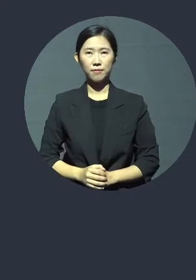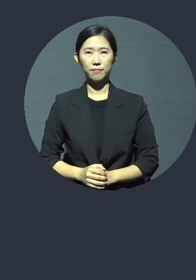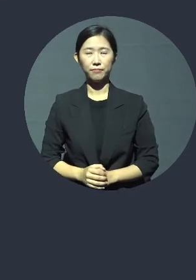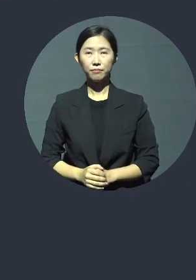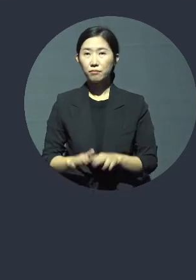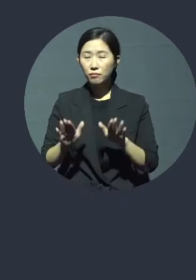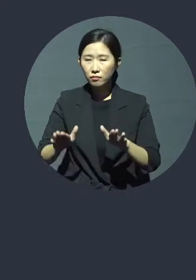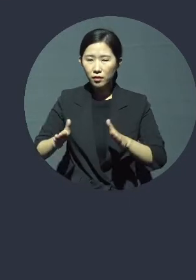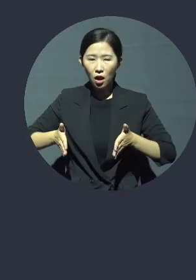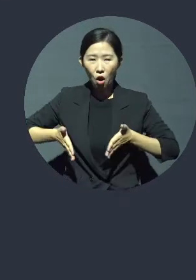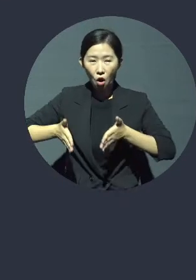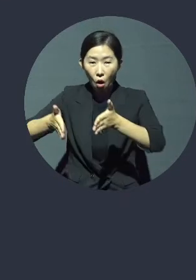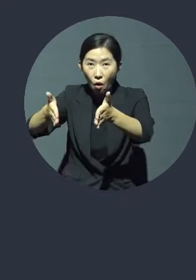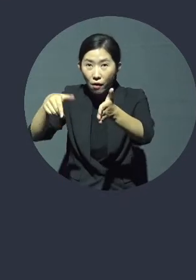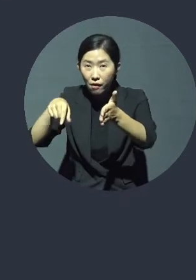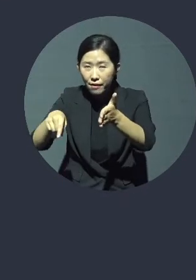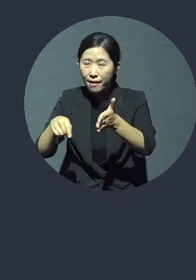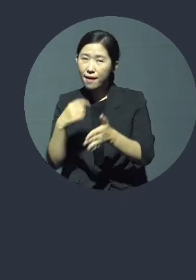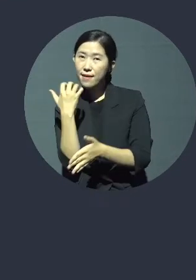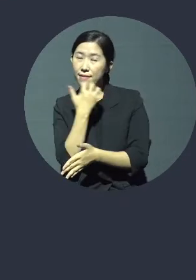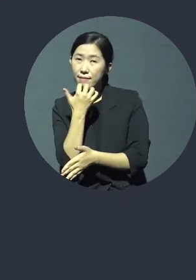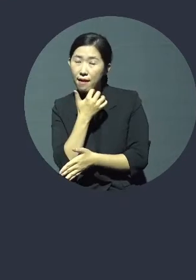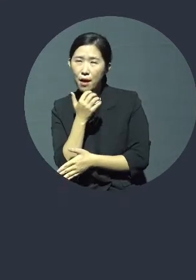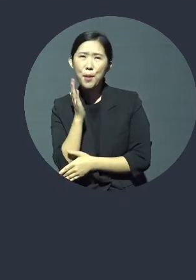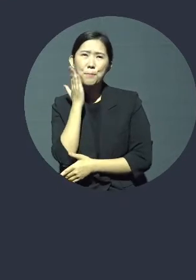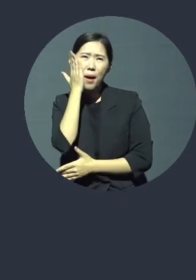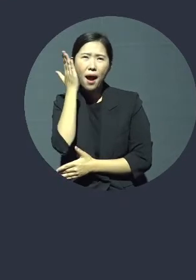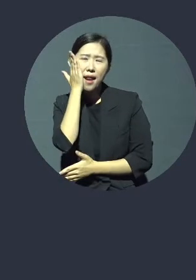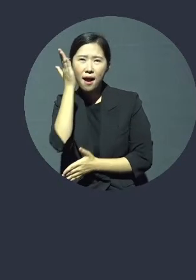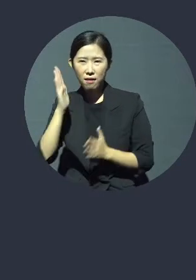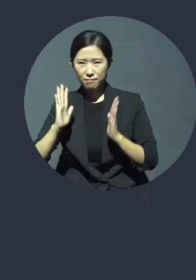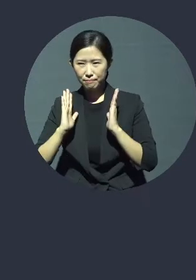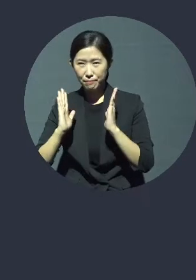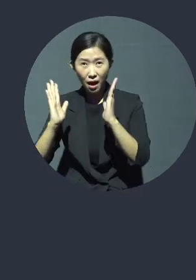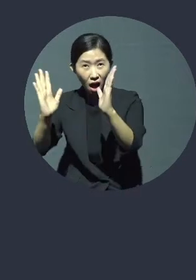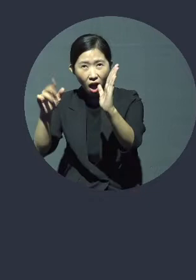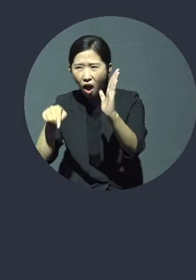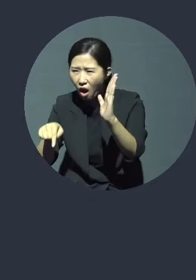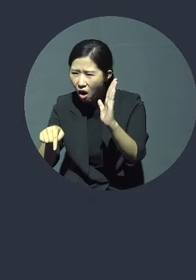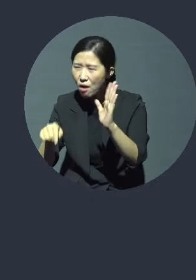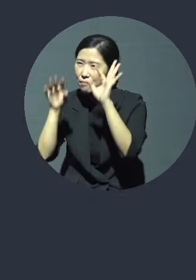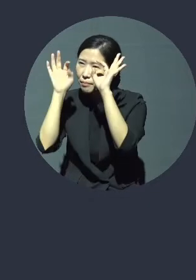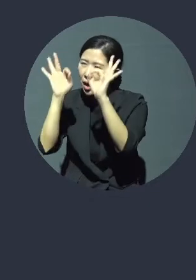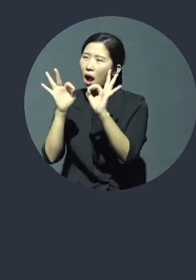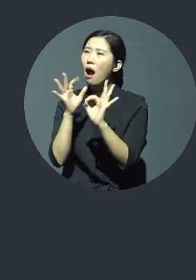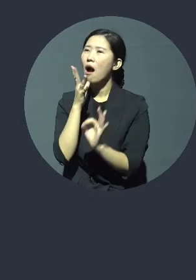가치의 변동이 적게 느끼는 어떤 색상의 선호일 수도 있다고 생각합니다.